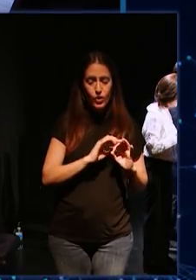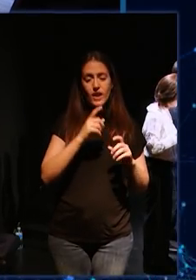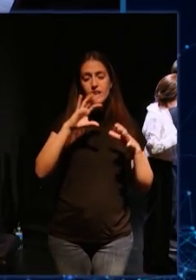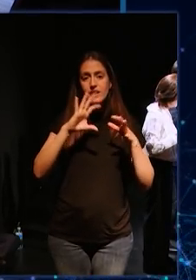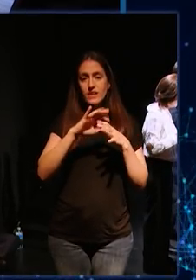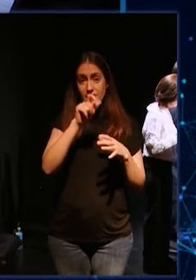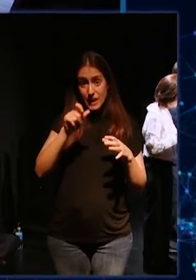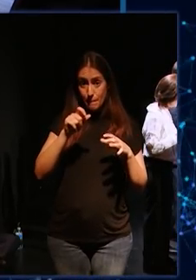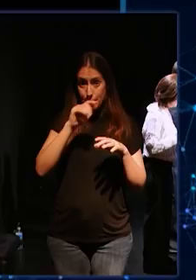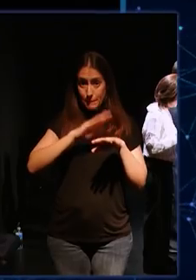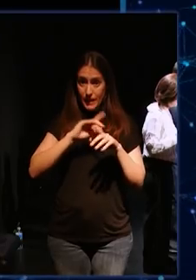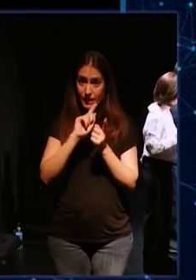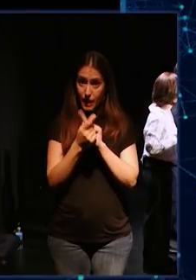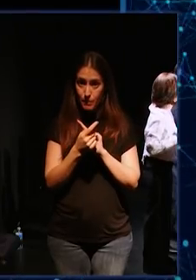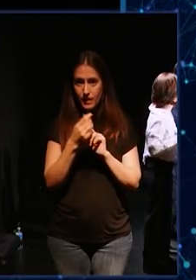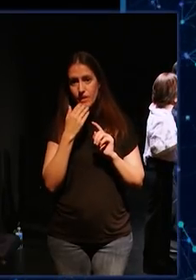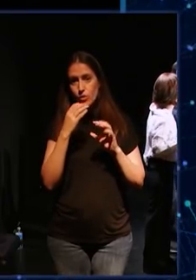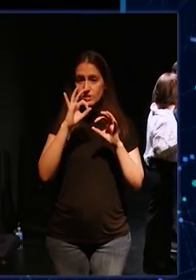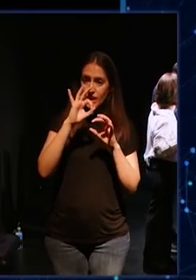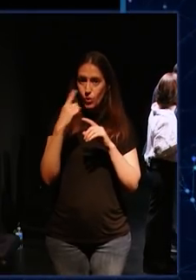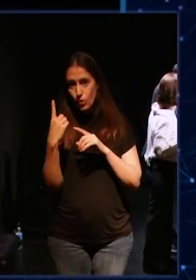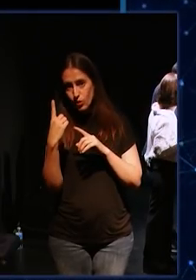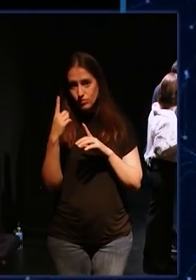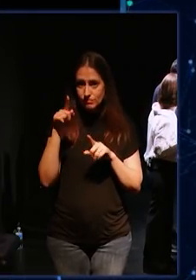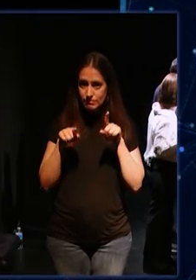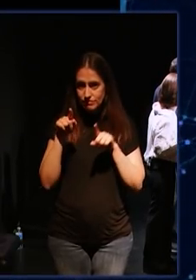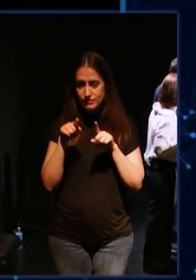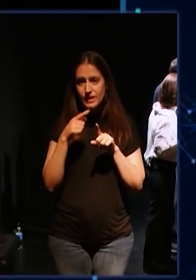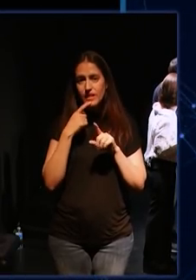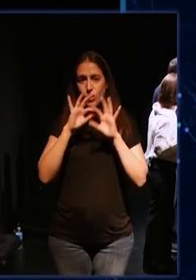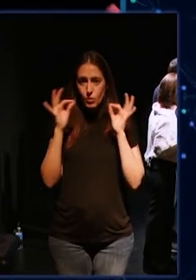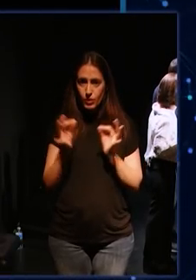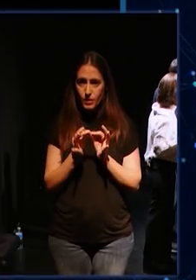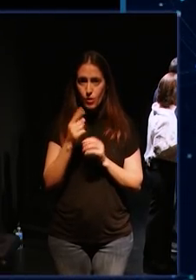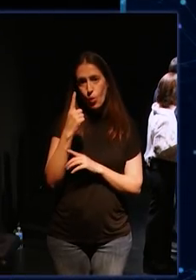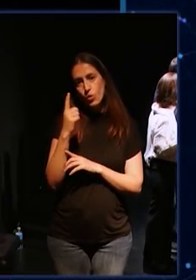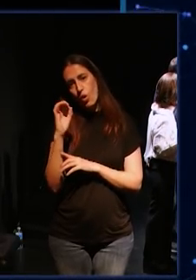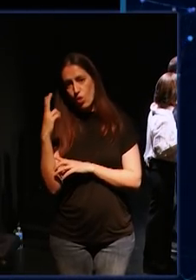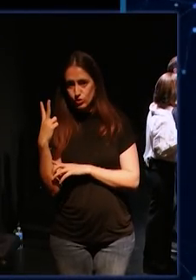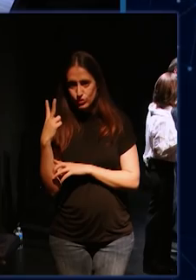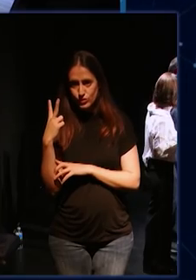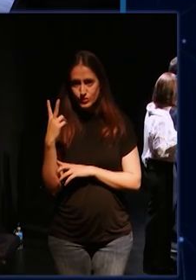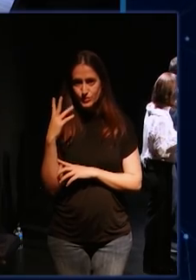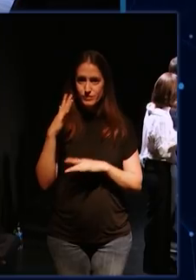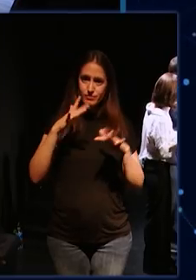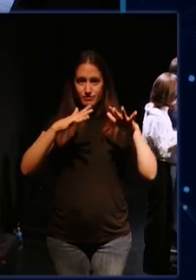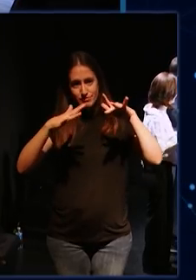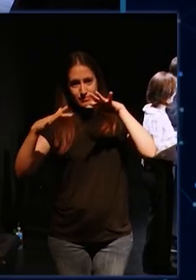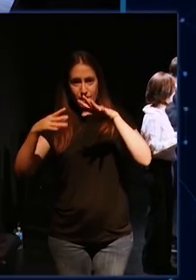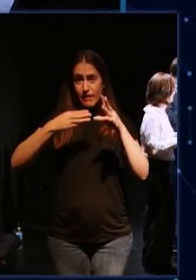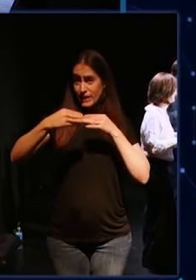també una mica 0-1, estaria que si entra, que si no entra, i En Comú Podem es quedaria entre 1 i 2. Per tant, una porra